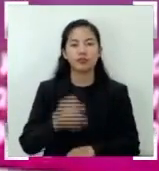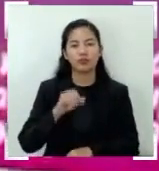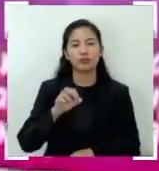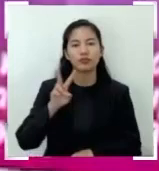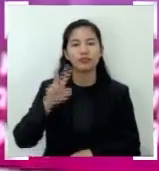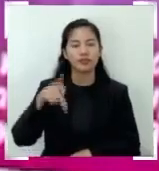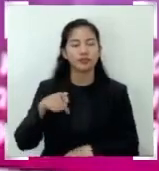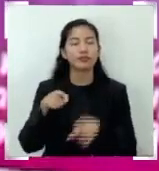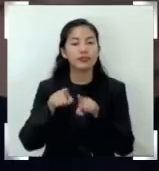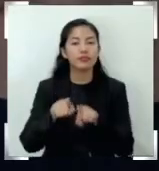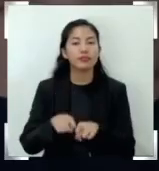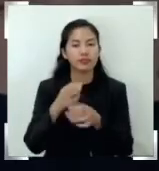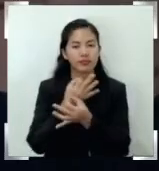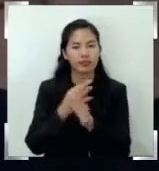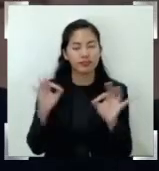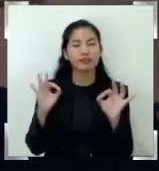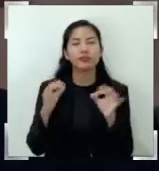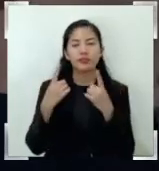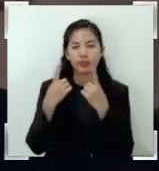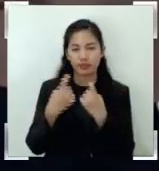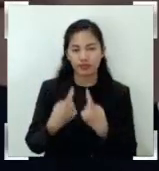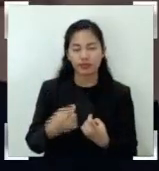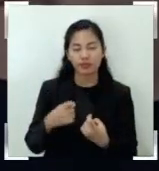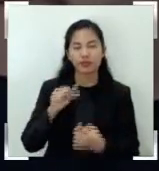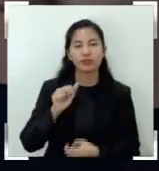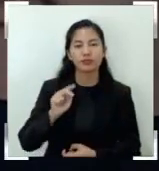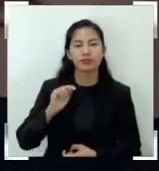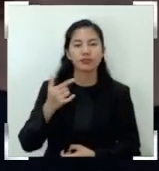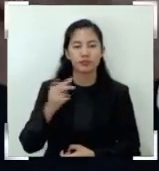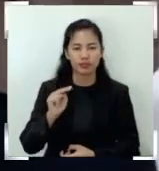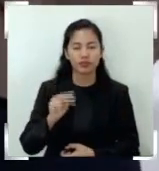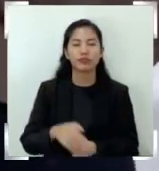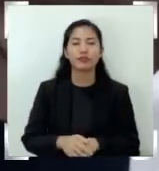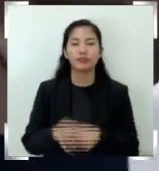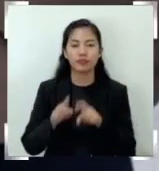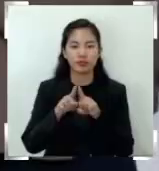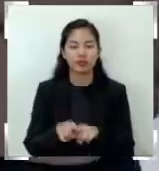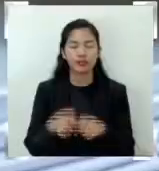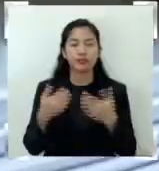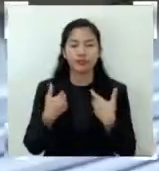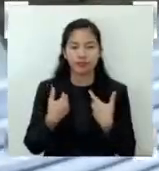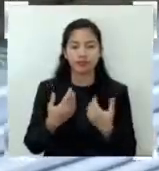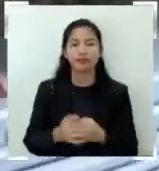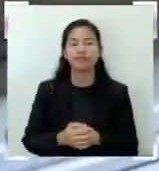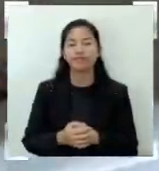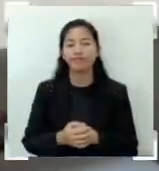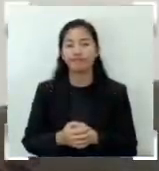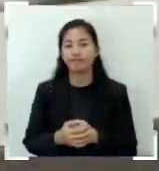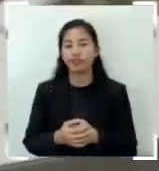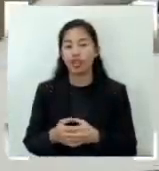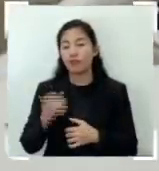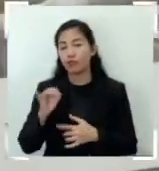antigen testing sa swab cap. May COVID care kit na pinapadalang OVP sa mga nagpapakonsultang may COVID para makatulong